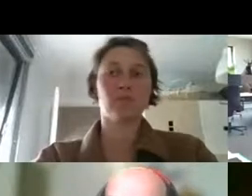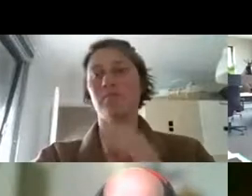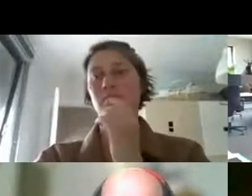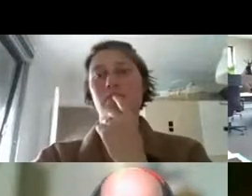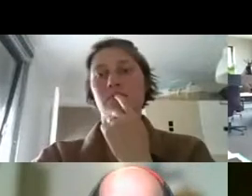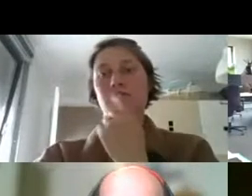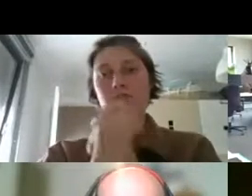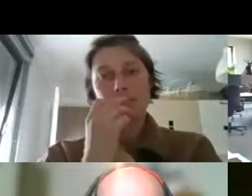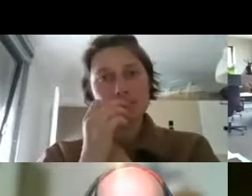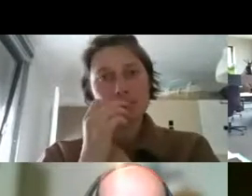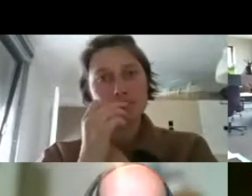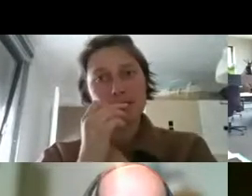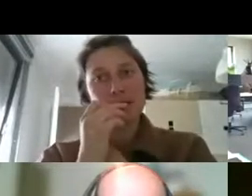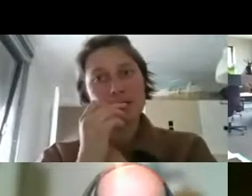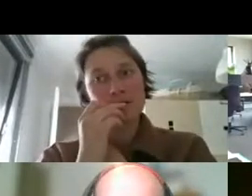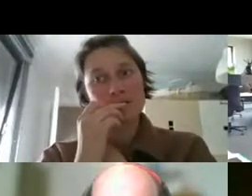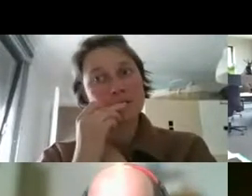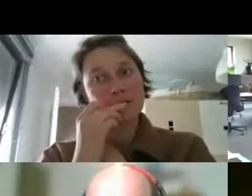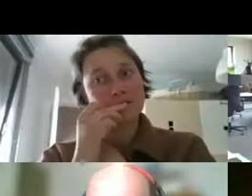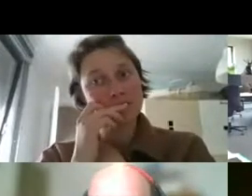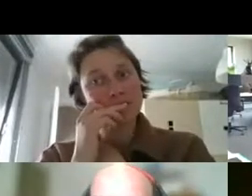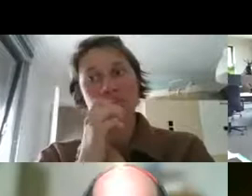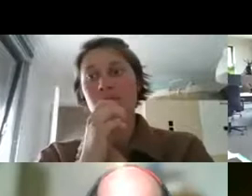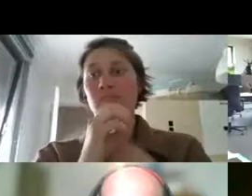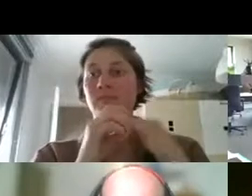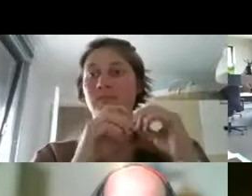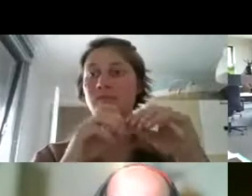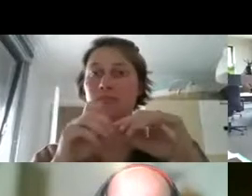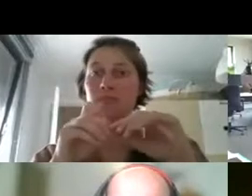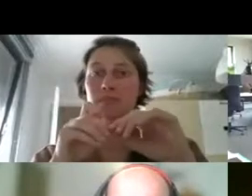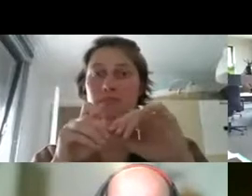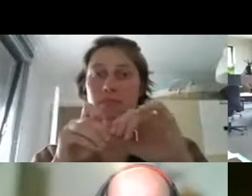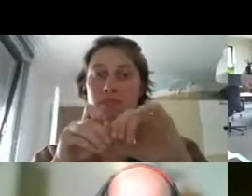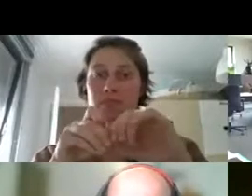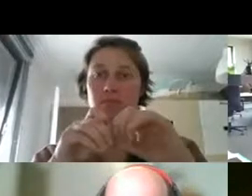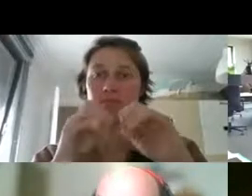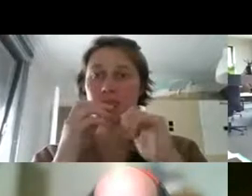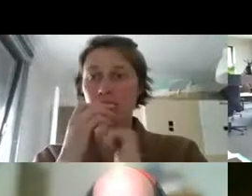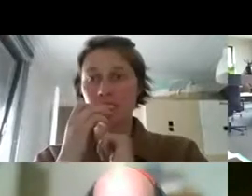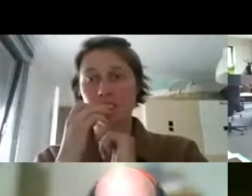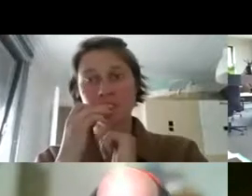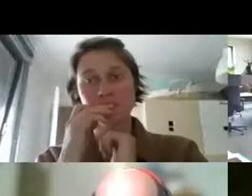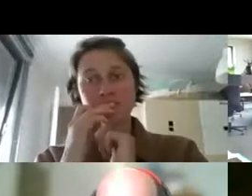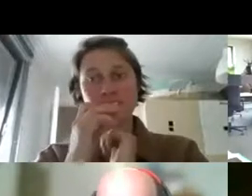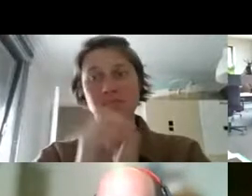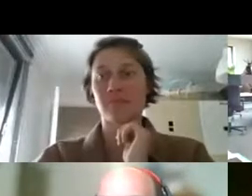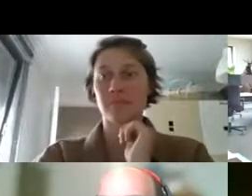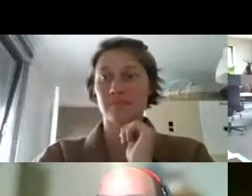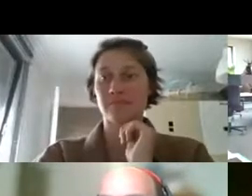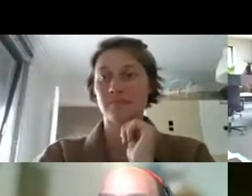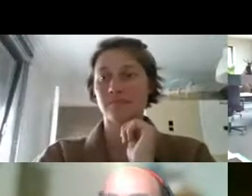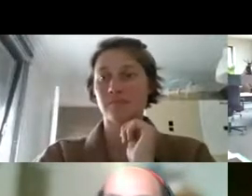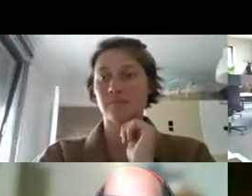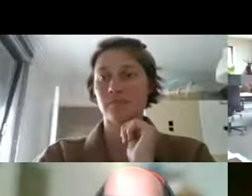een heel belangrijk, cruciaal onderdeel eigenlijk zelfs van je zomerwerking. Het was heel moeilijk afgelopen zomer om op punt te houden. We hebben heel veel vragen over